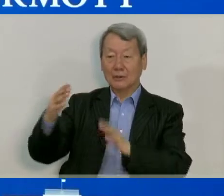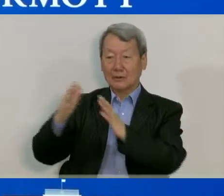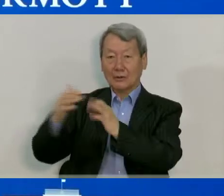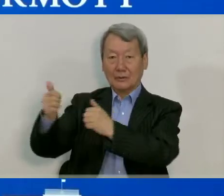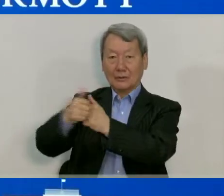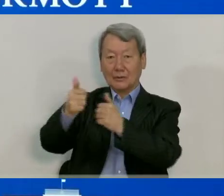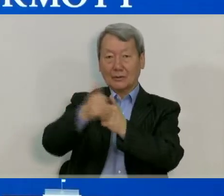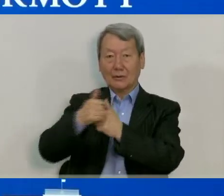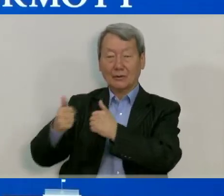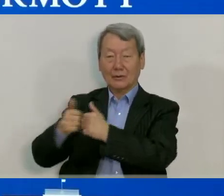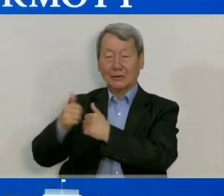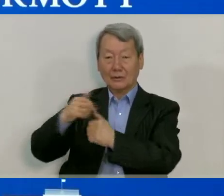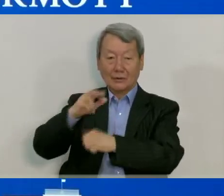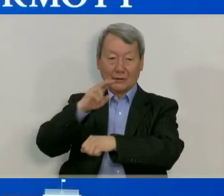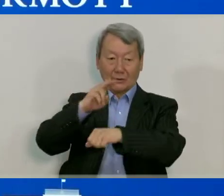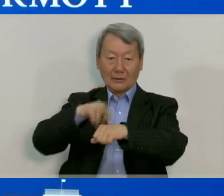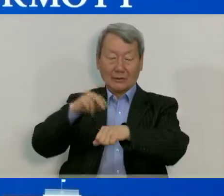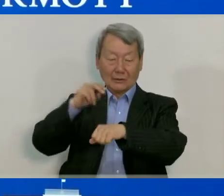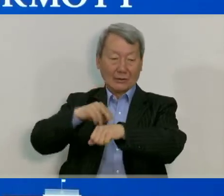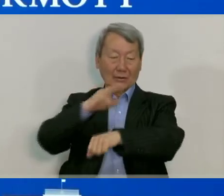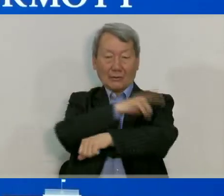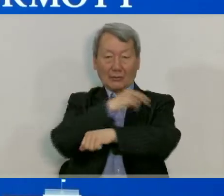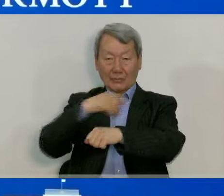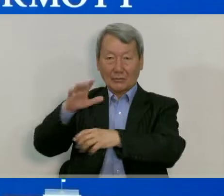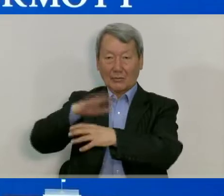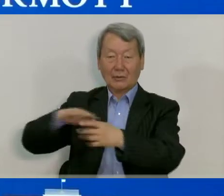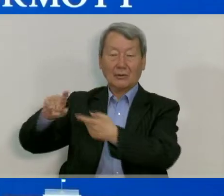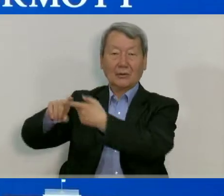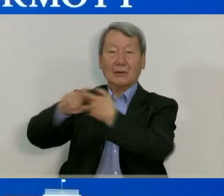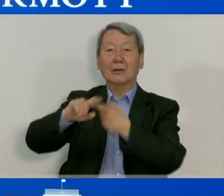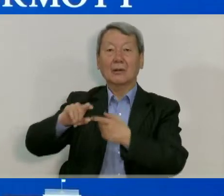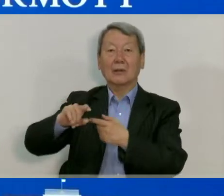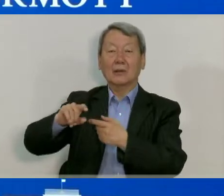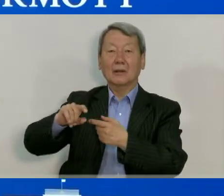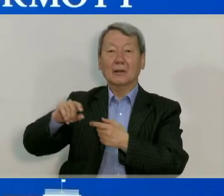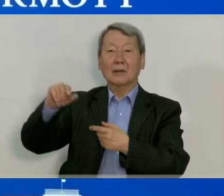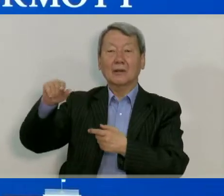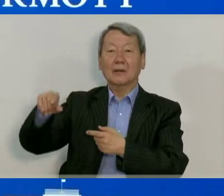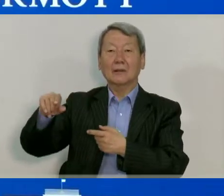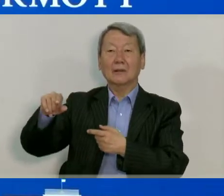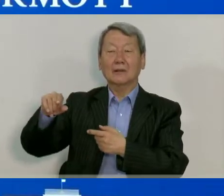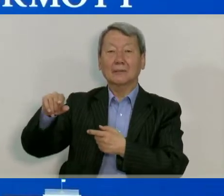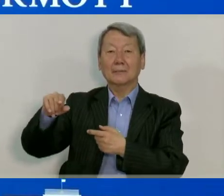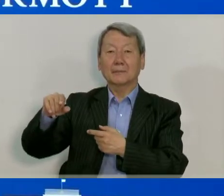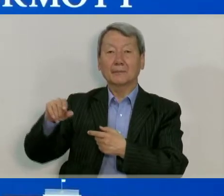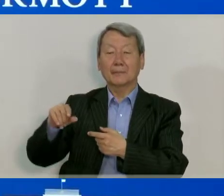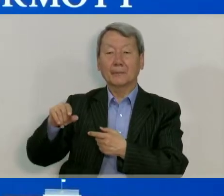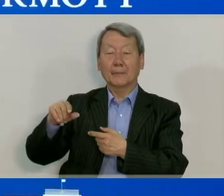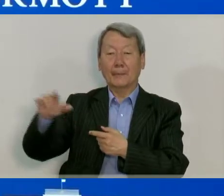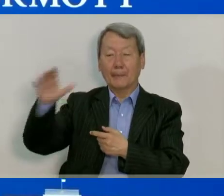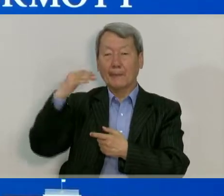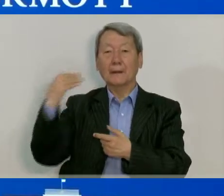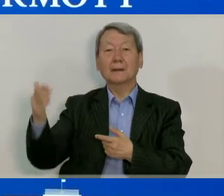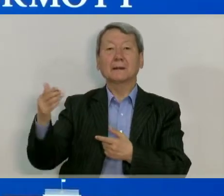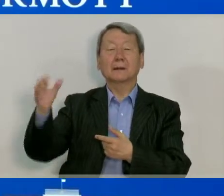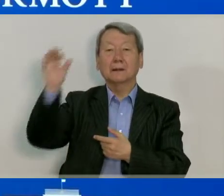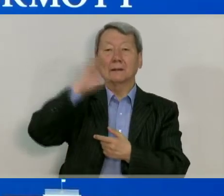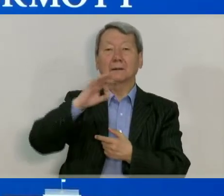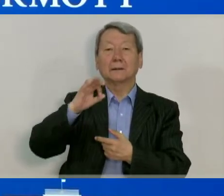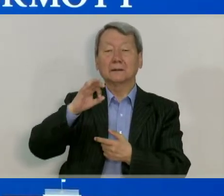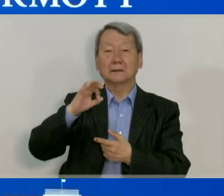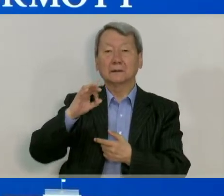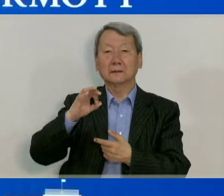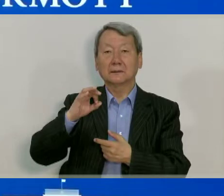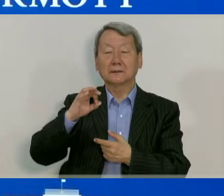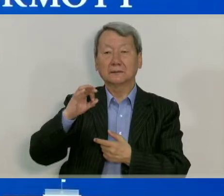иштеген кызматкерлердин арасында болуп калды. Бул ошол жанакындай бейкамсыздык